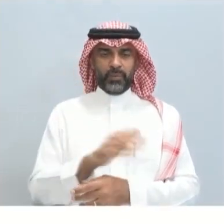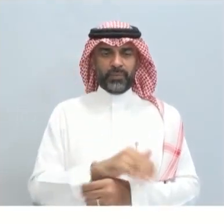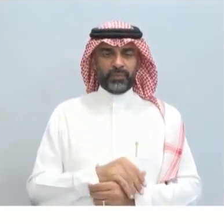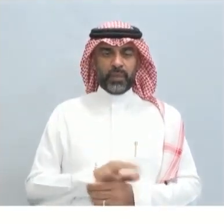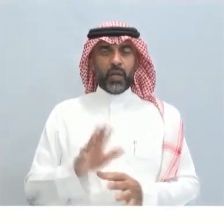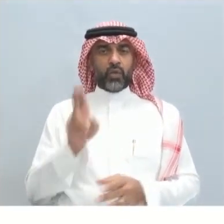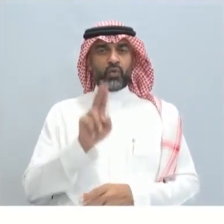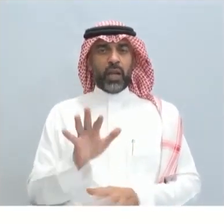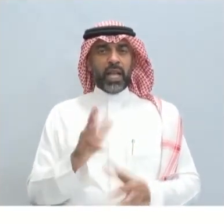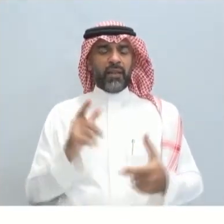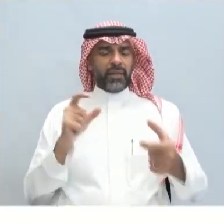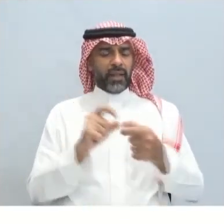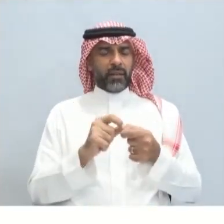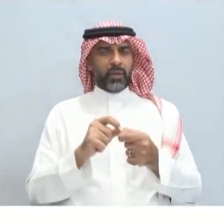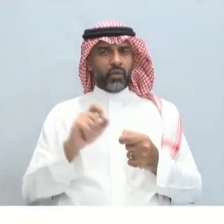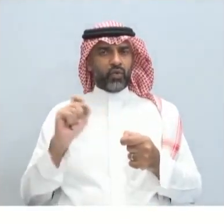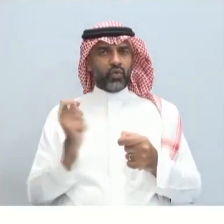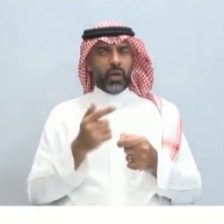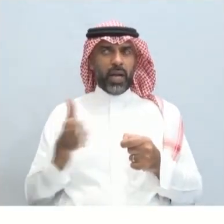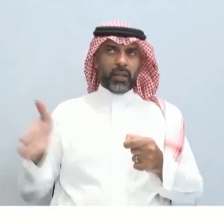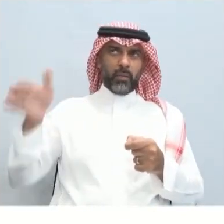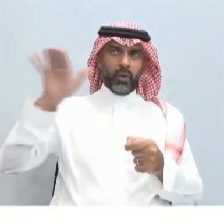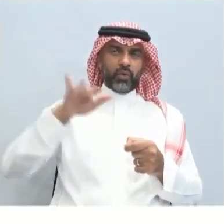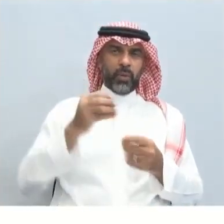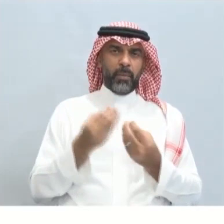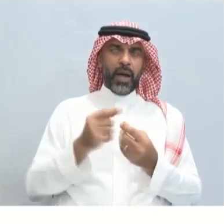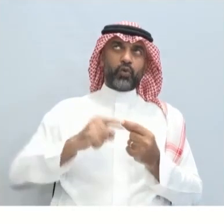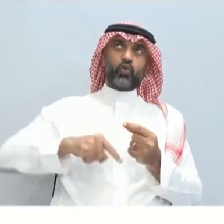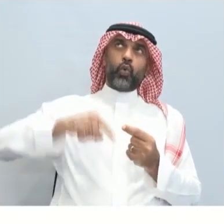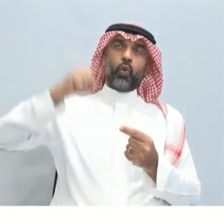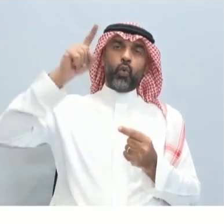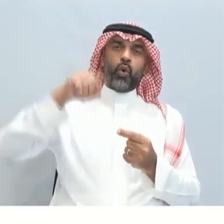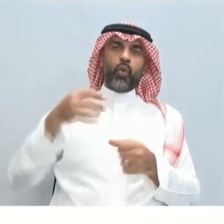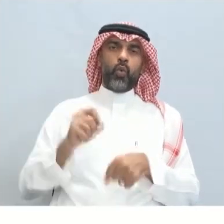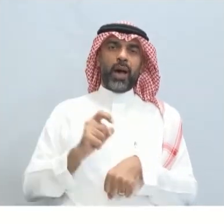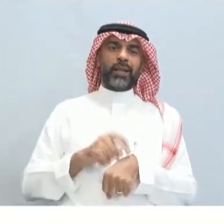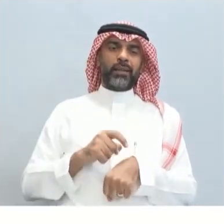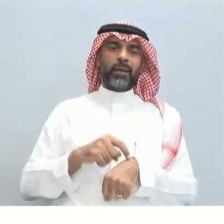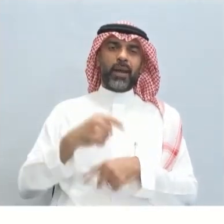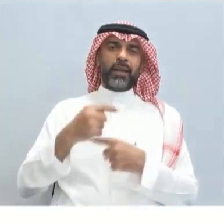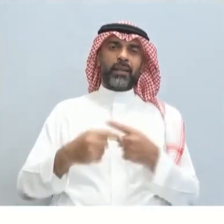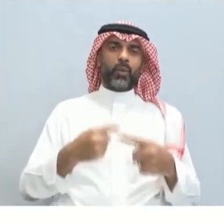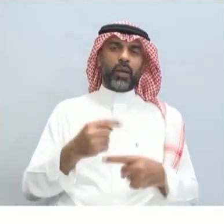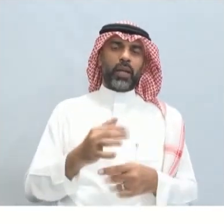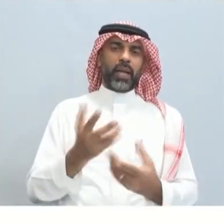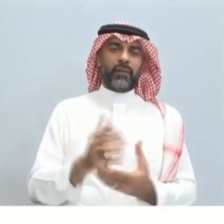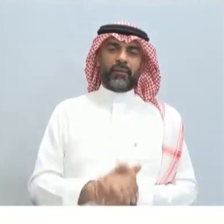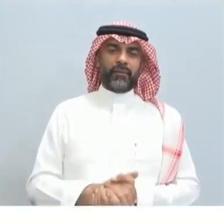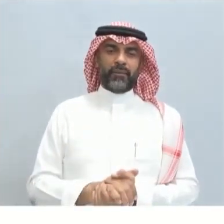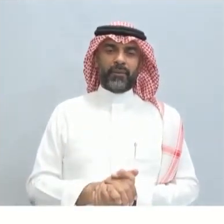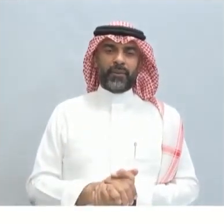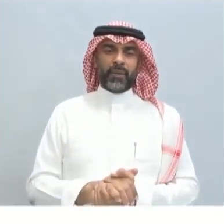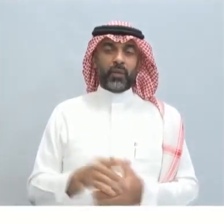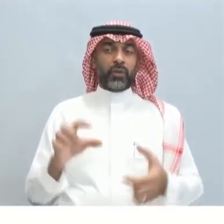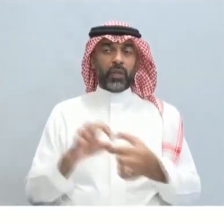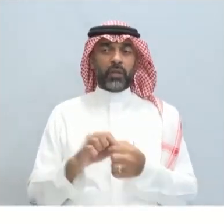ترتبط سرعه الموجه بطولها الموجي وزمنها الدوري اذا كيف ترتبط السرعه